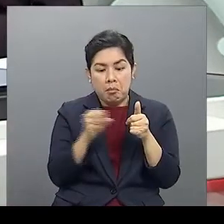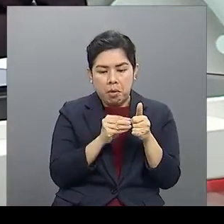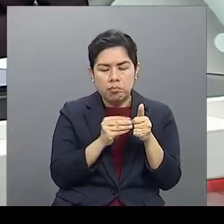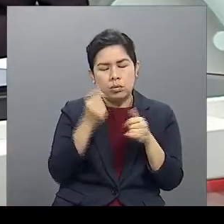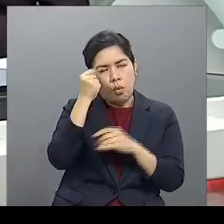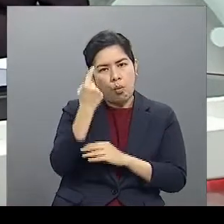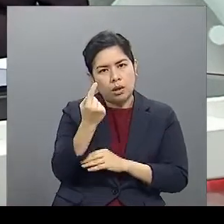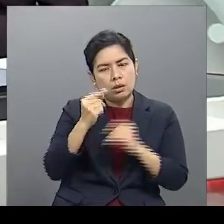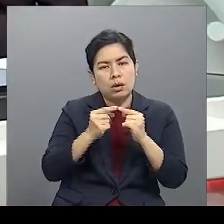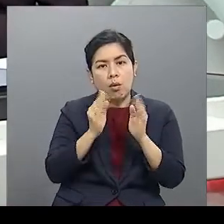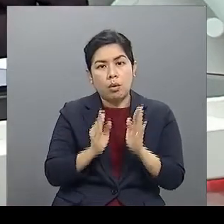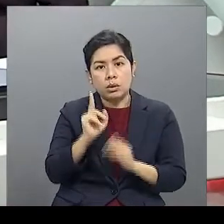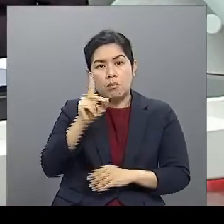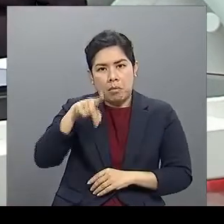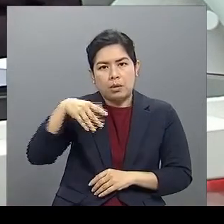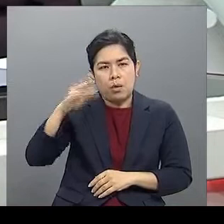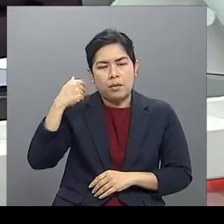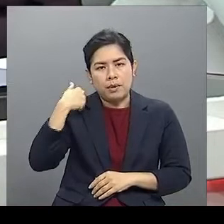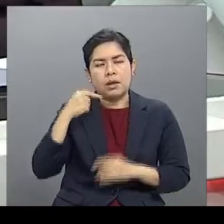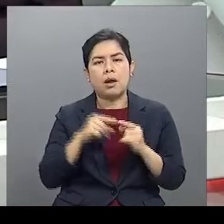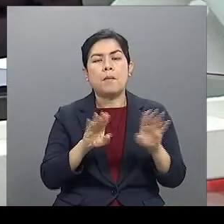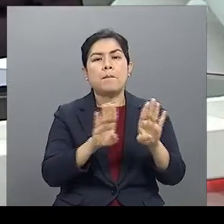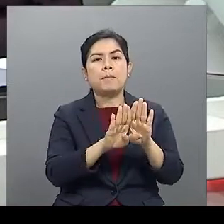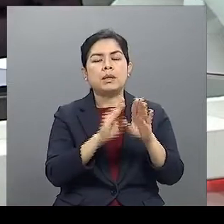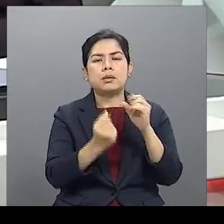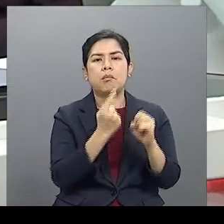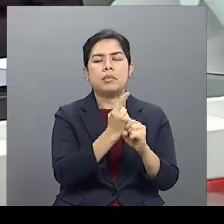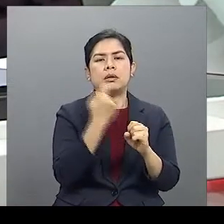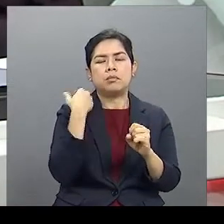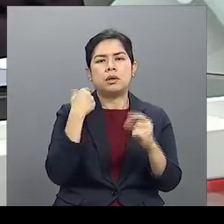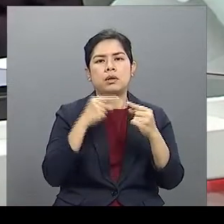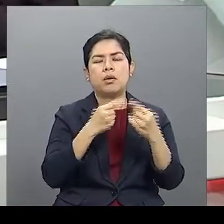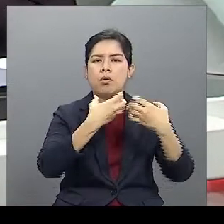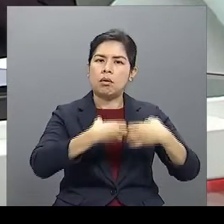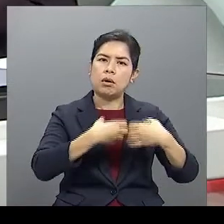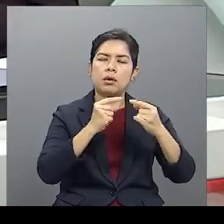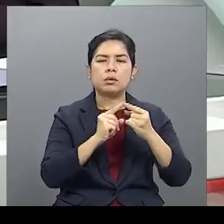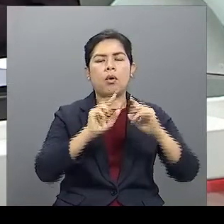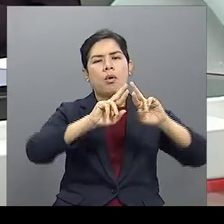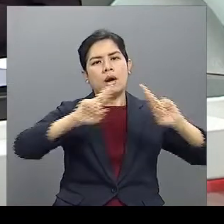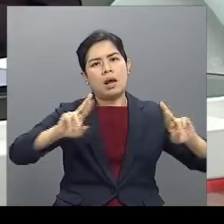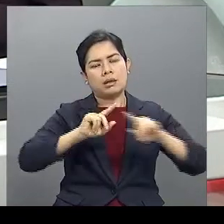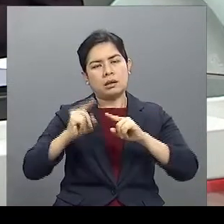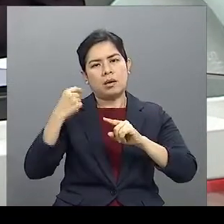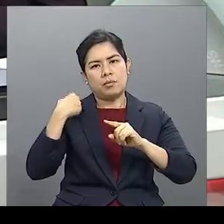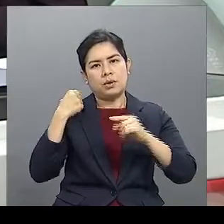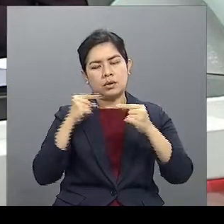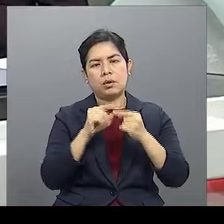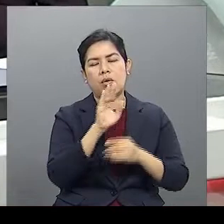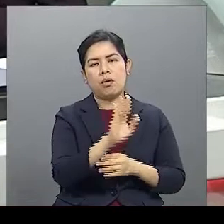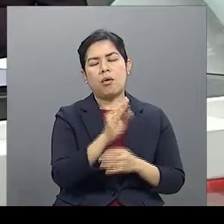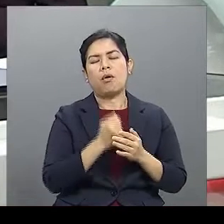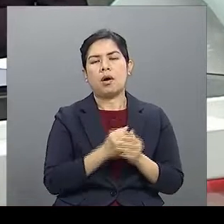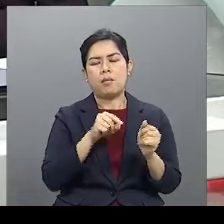ด่านพรมแดนไทยมาเลเซียนานเกือบ1ปีก็ทำให้สถานประกอบการร้านค้าจำนวนมากในอำเภอสุไหงโกลกจังหวัดนราธิวาสค่ะ